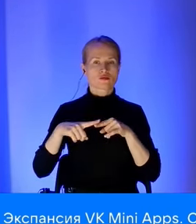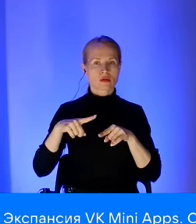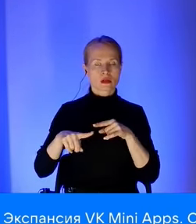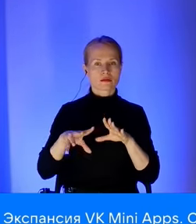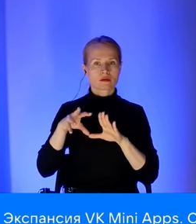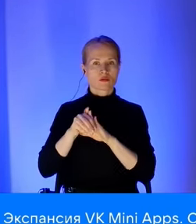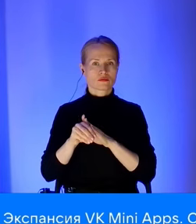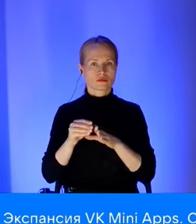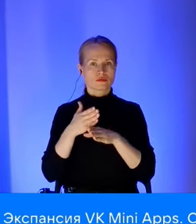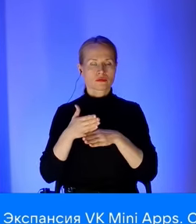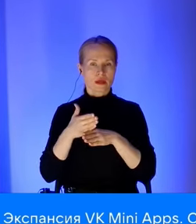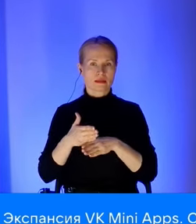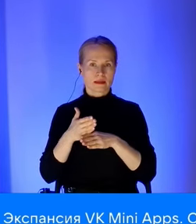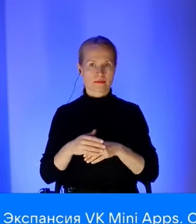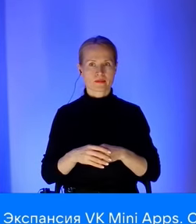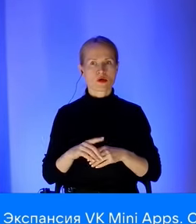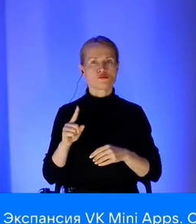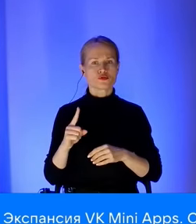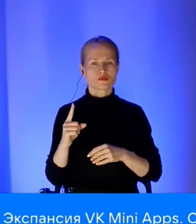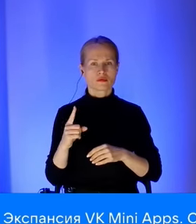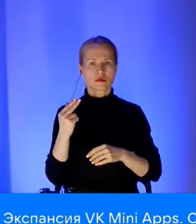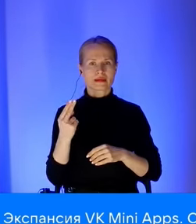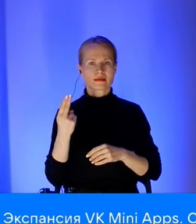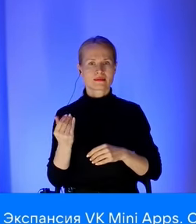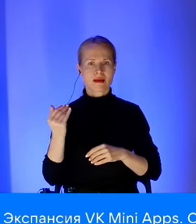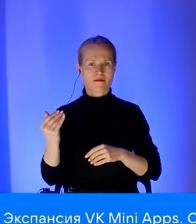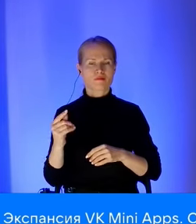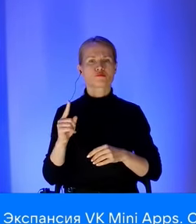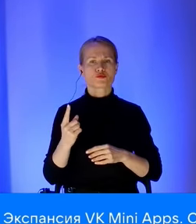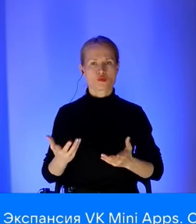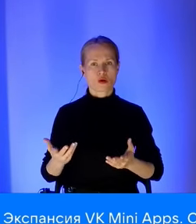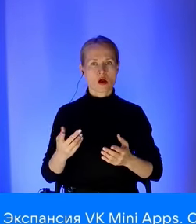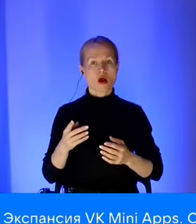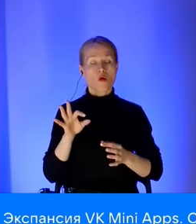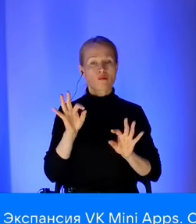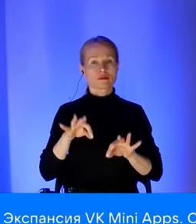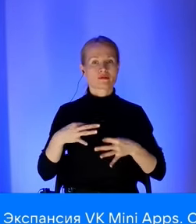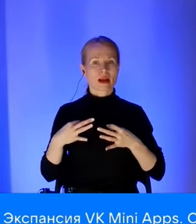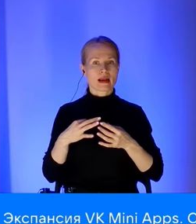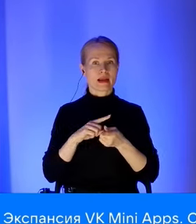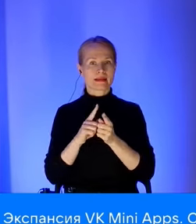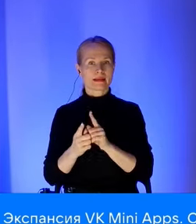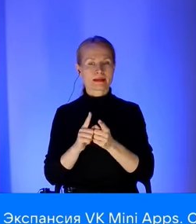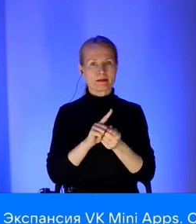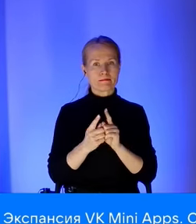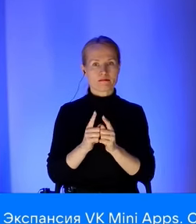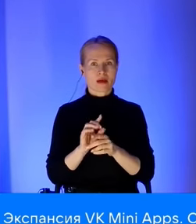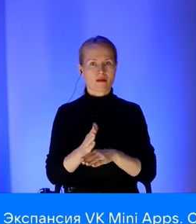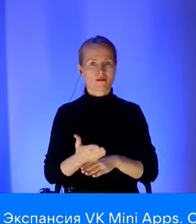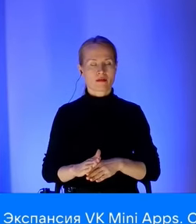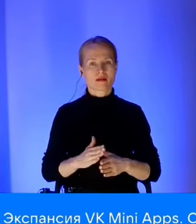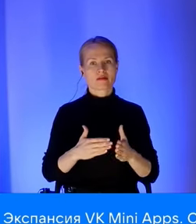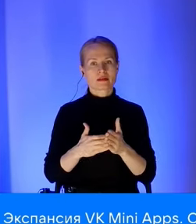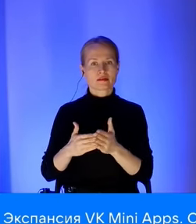приложений. Почему CEF? Ну, во-первых, он позволяет гибко квотировать наши